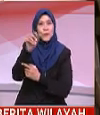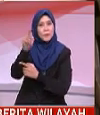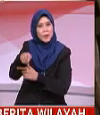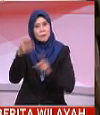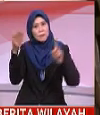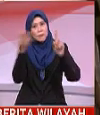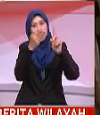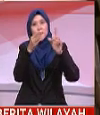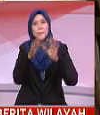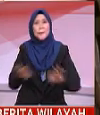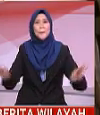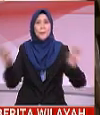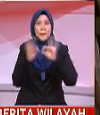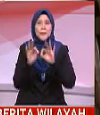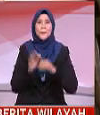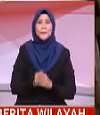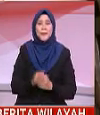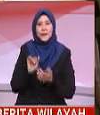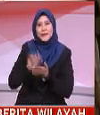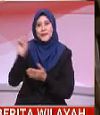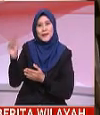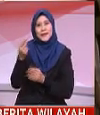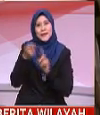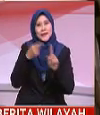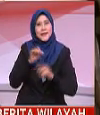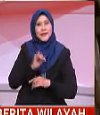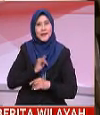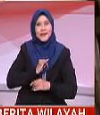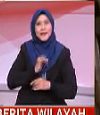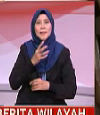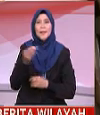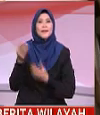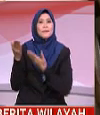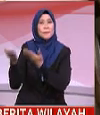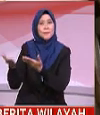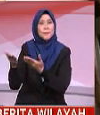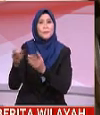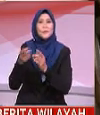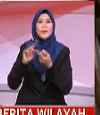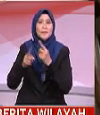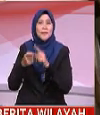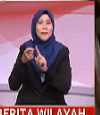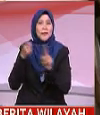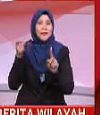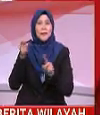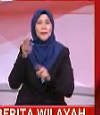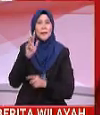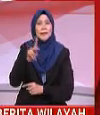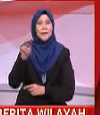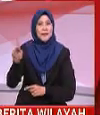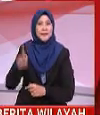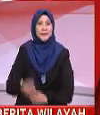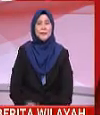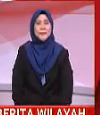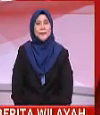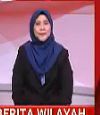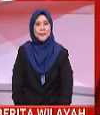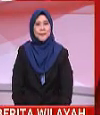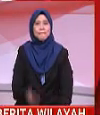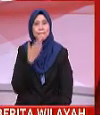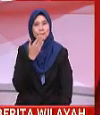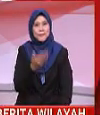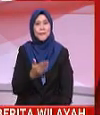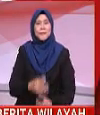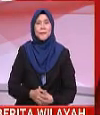kita patuhi. Baik, sekian daripada saya, kembali kepada rakan setugas di Kota Kinabalu. Terima kasih,